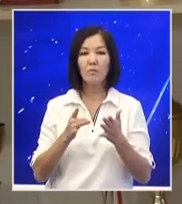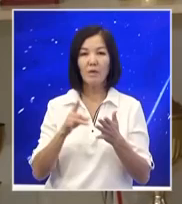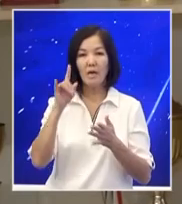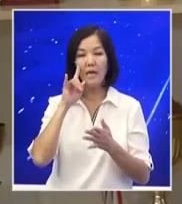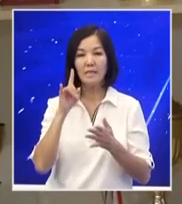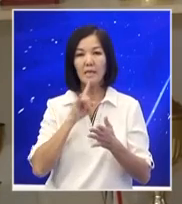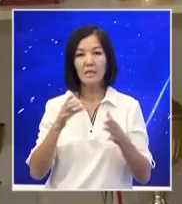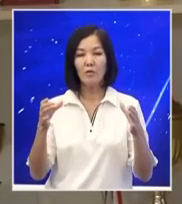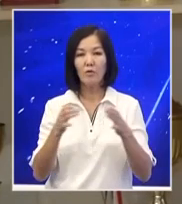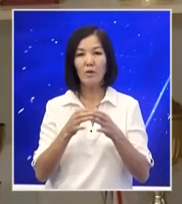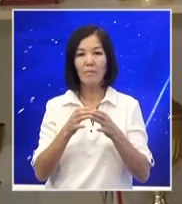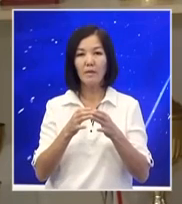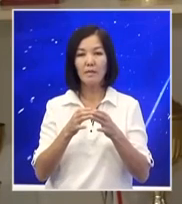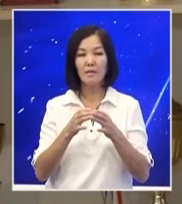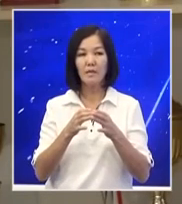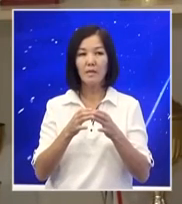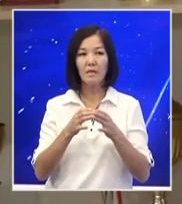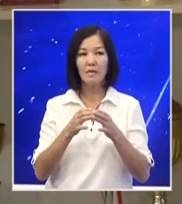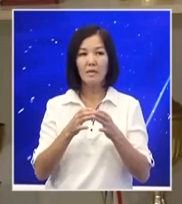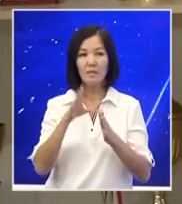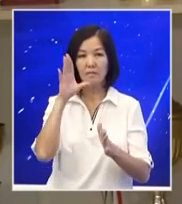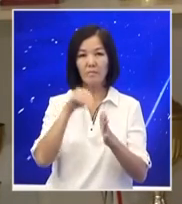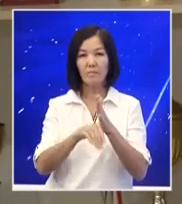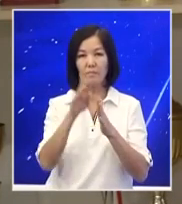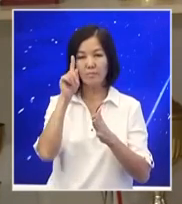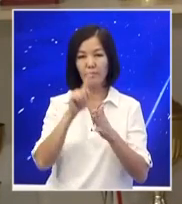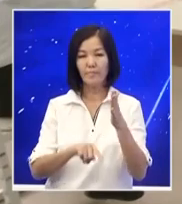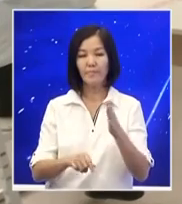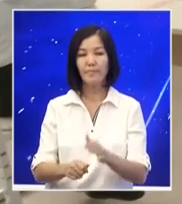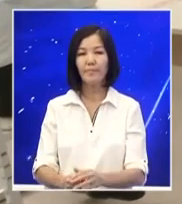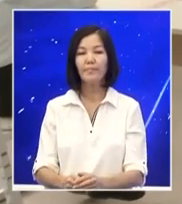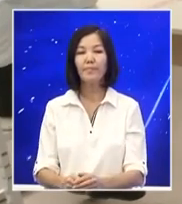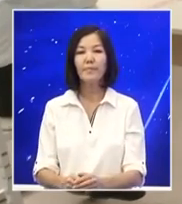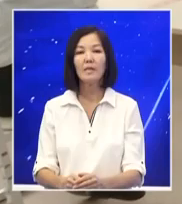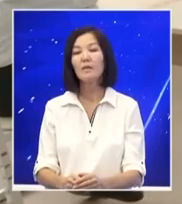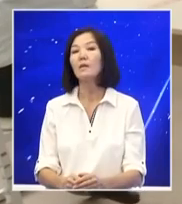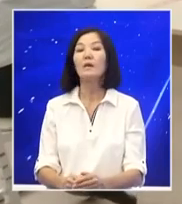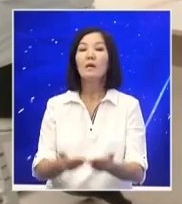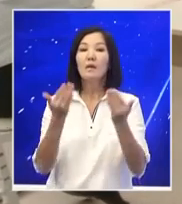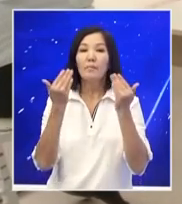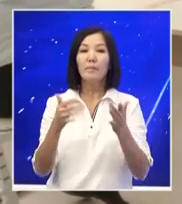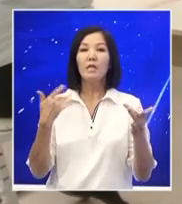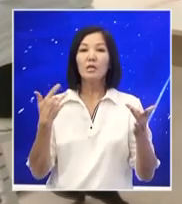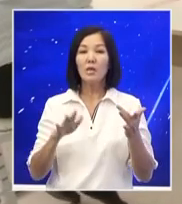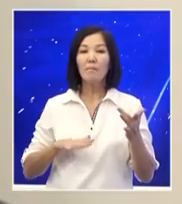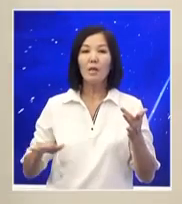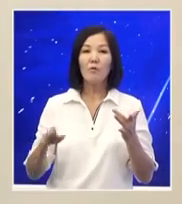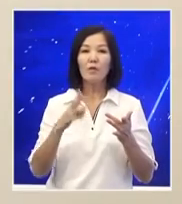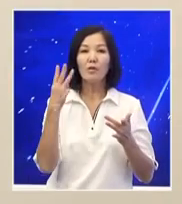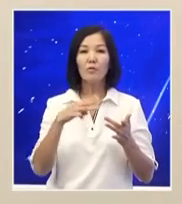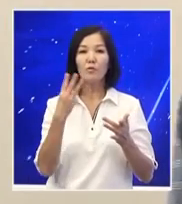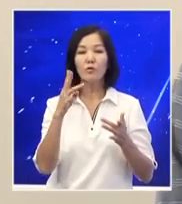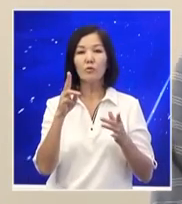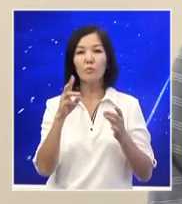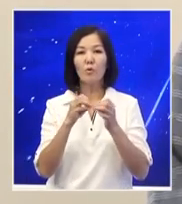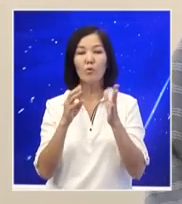Қазақстан құрама командасының мүшесіне дейін қабылданады деген сенімім мол. Бір айта кетерлігі, биыл Жамбыл ауданында